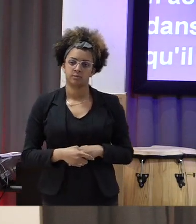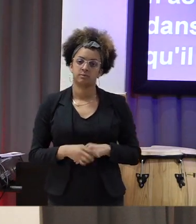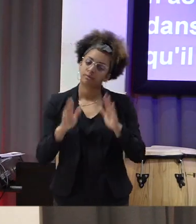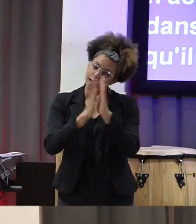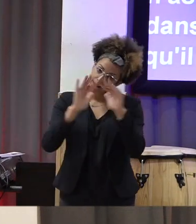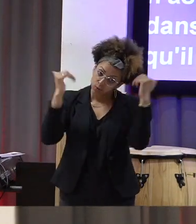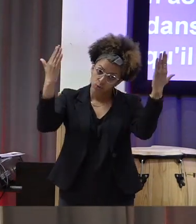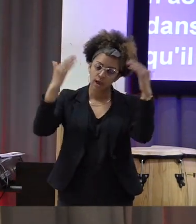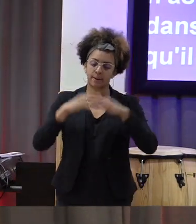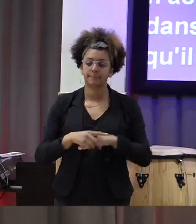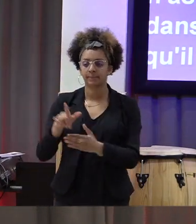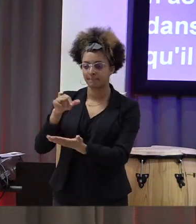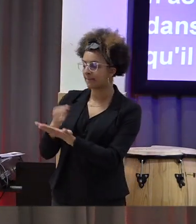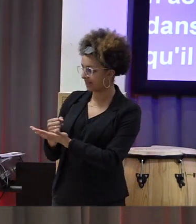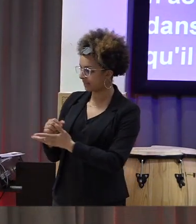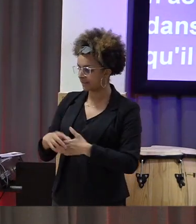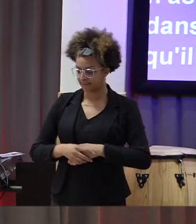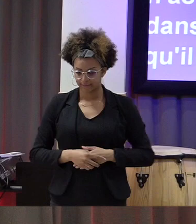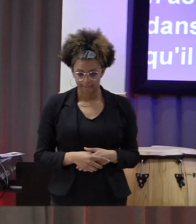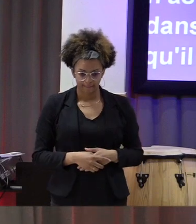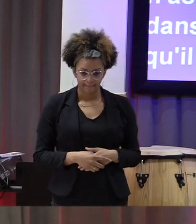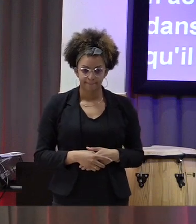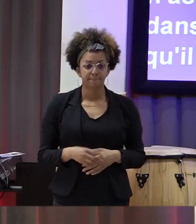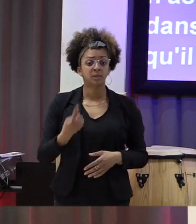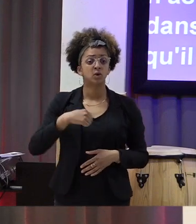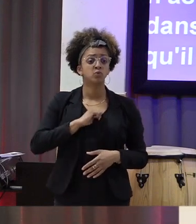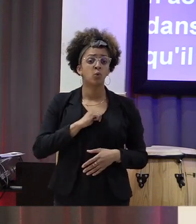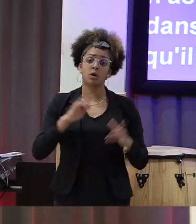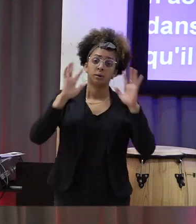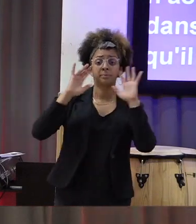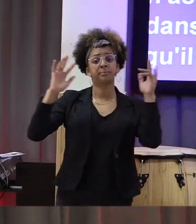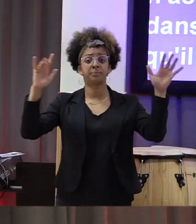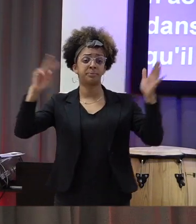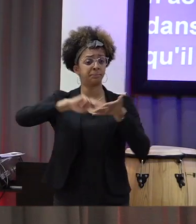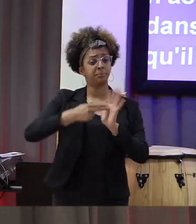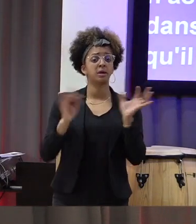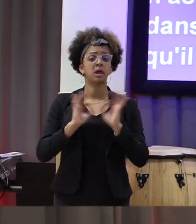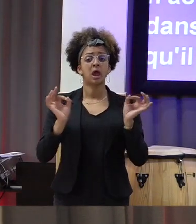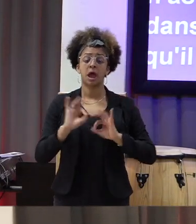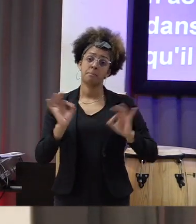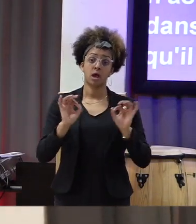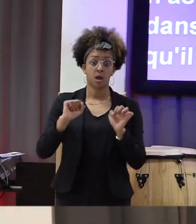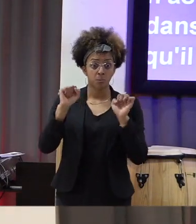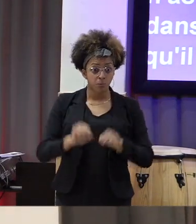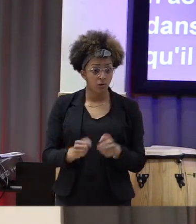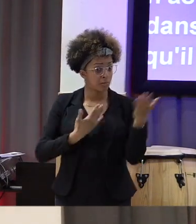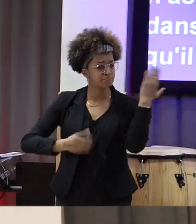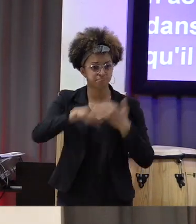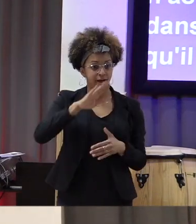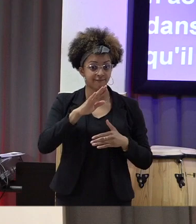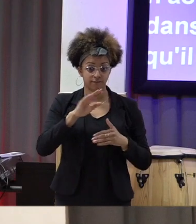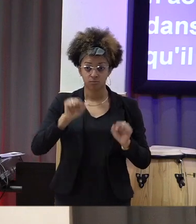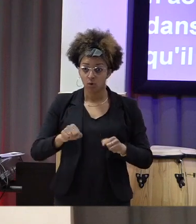Alléluia. Notre manque de vigilance peut causer la perte de beaucoup.